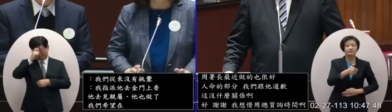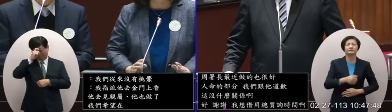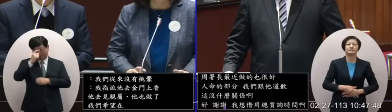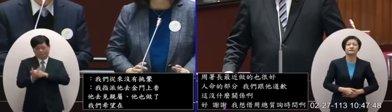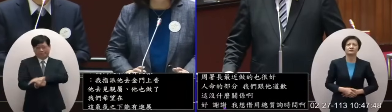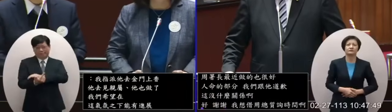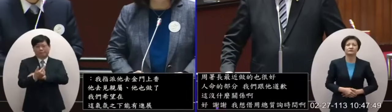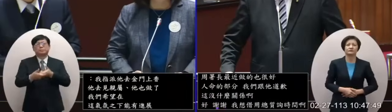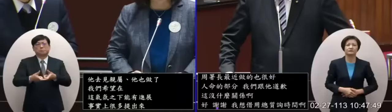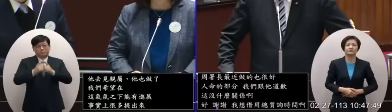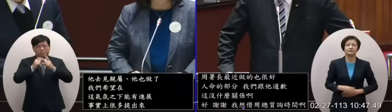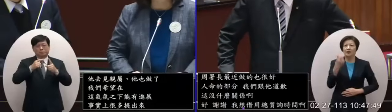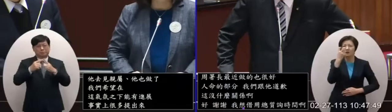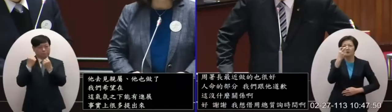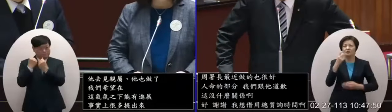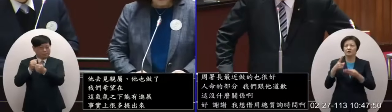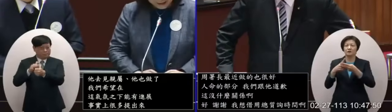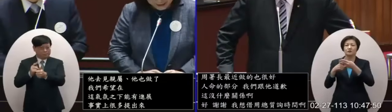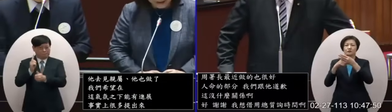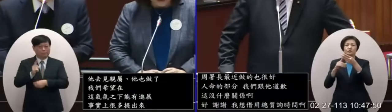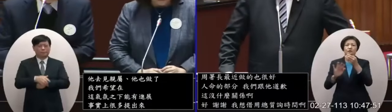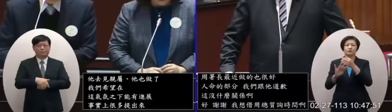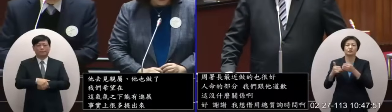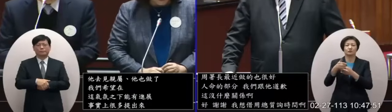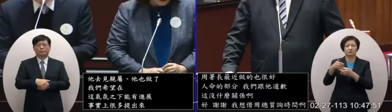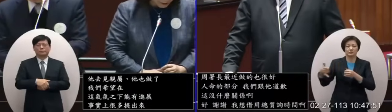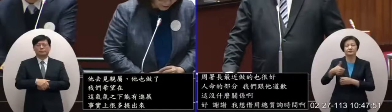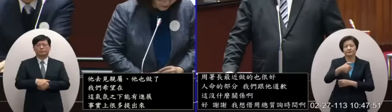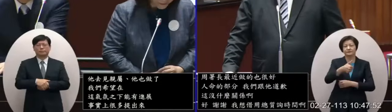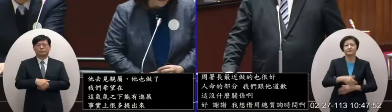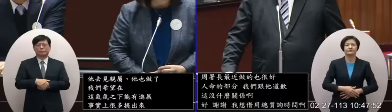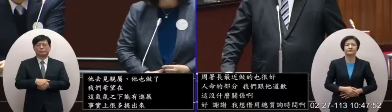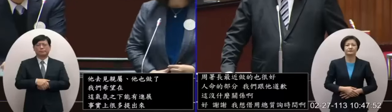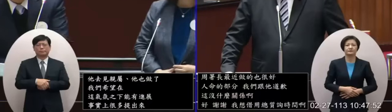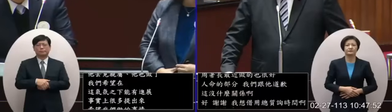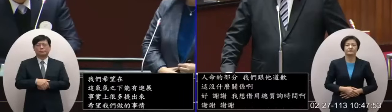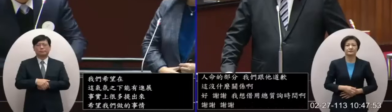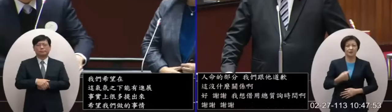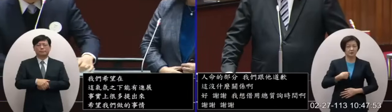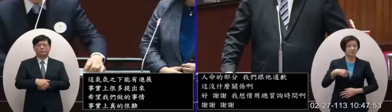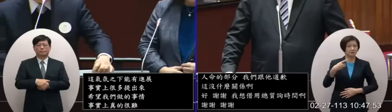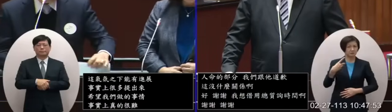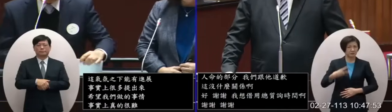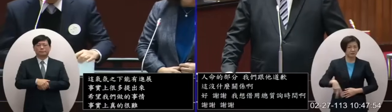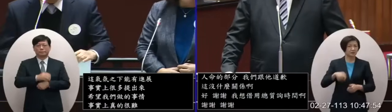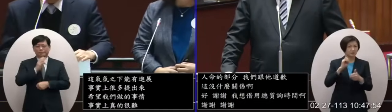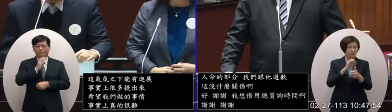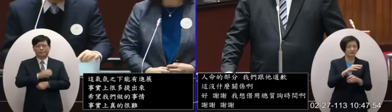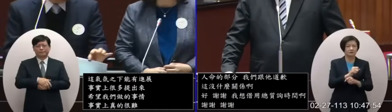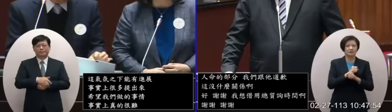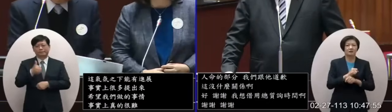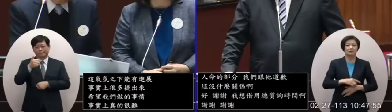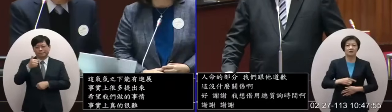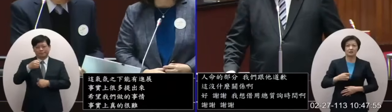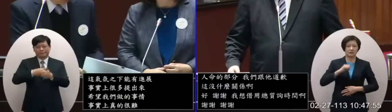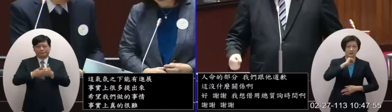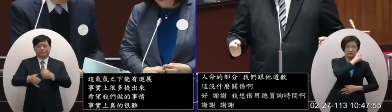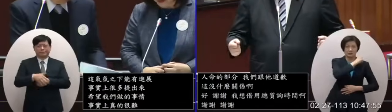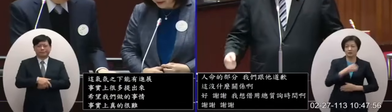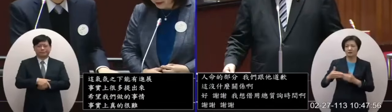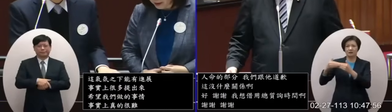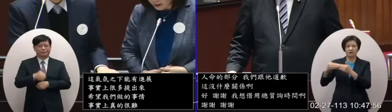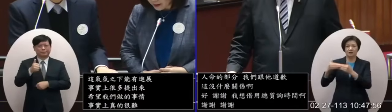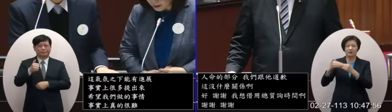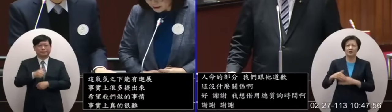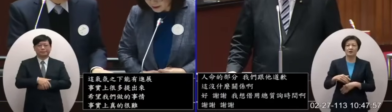希望赶快回到人道。 管主任委员，谢谢，好不好？这件事情，我想我在这边再次提醒哈。 是， 我们跟大陆啊， 谢谢委员， 不要为了